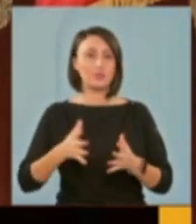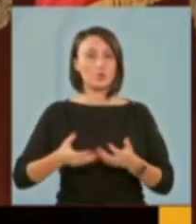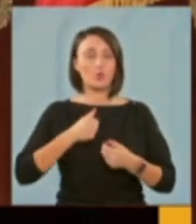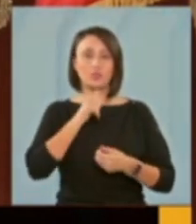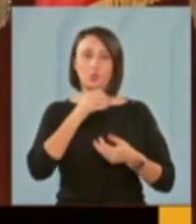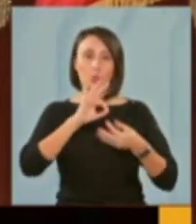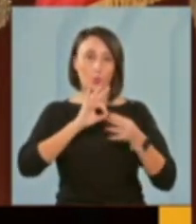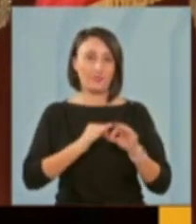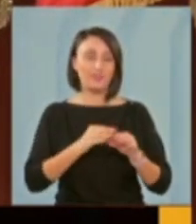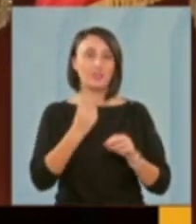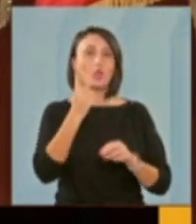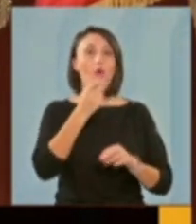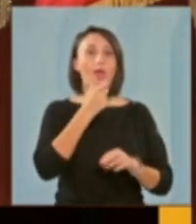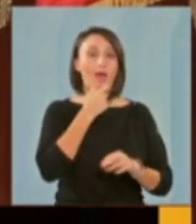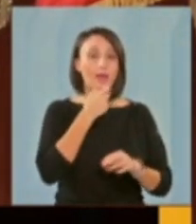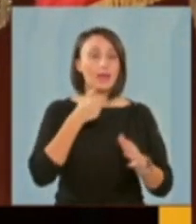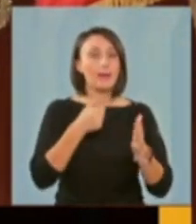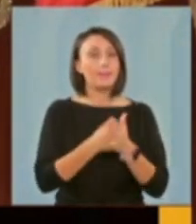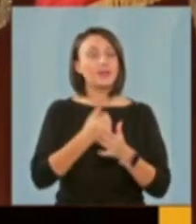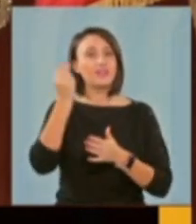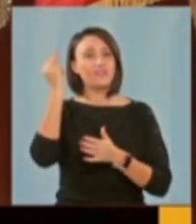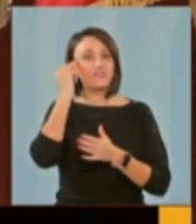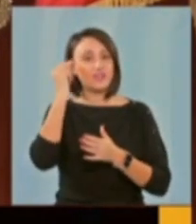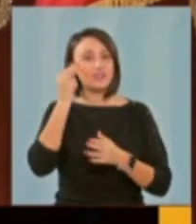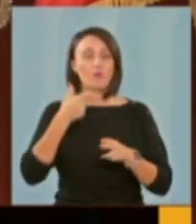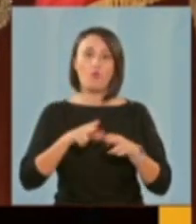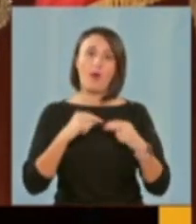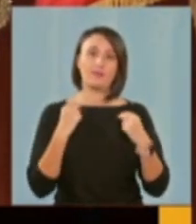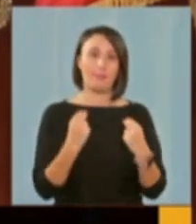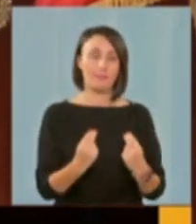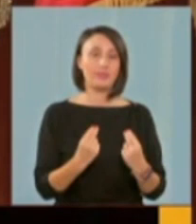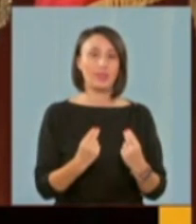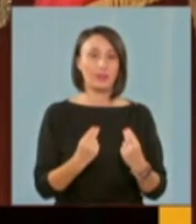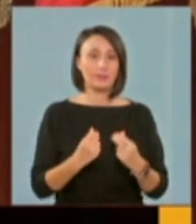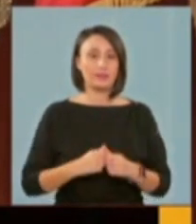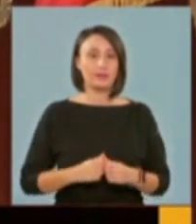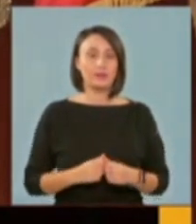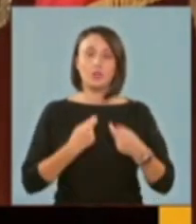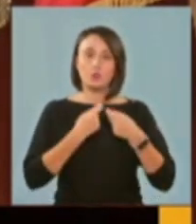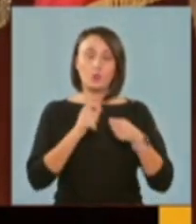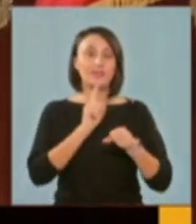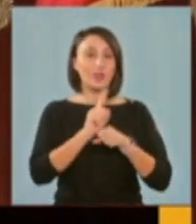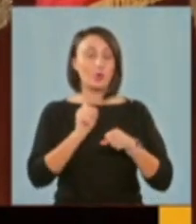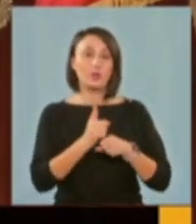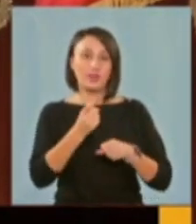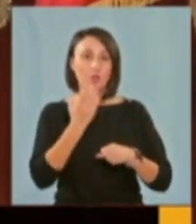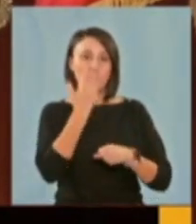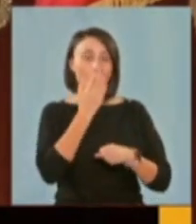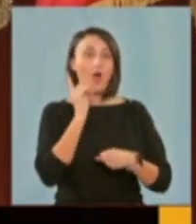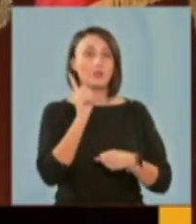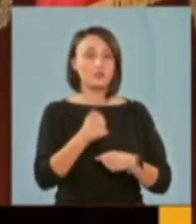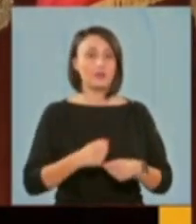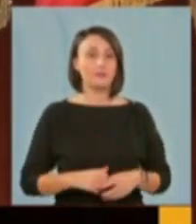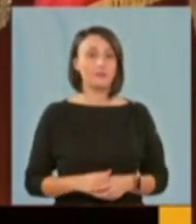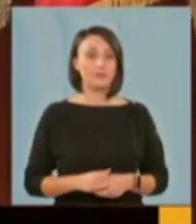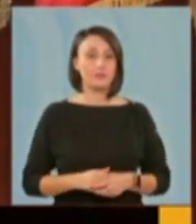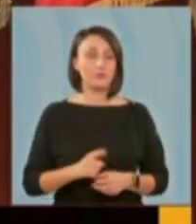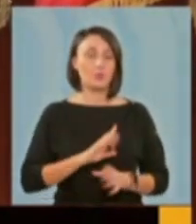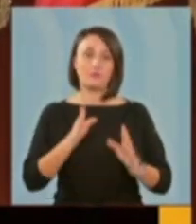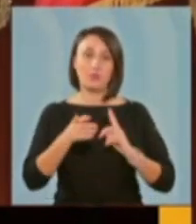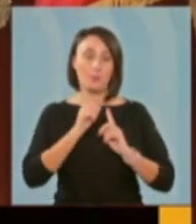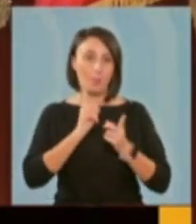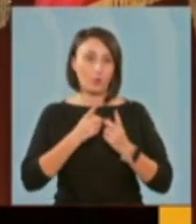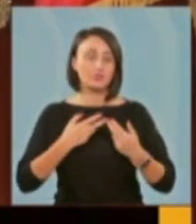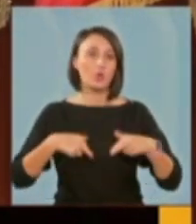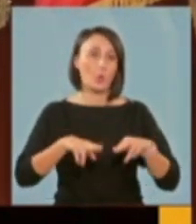niciun cuvânt timp de 2 ani, până o să înveți foarte bine toate lucrurile din școala respectivă. La noi, la